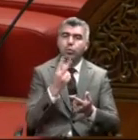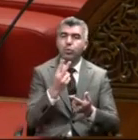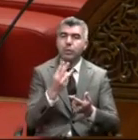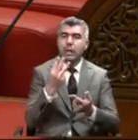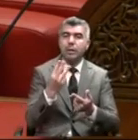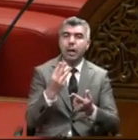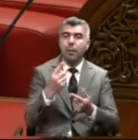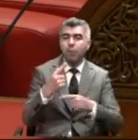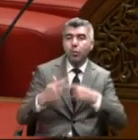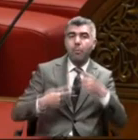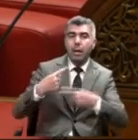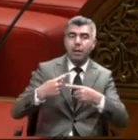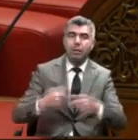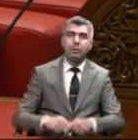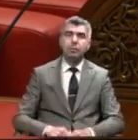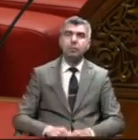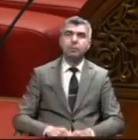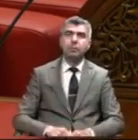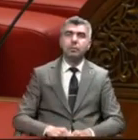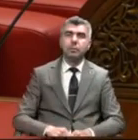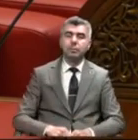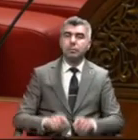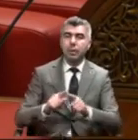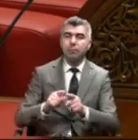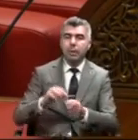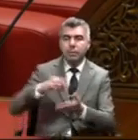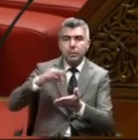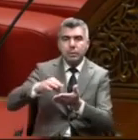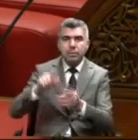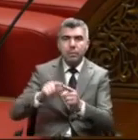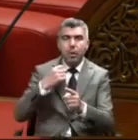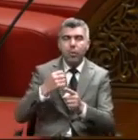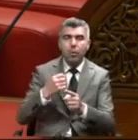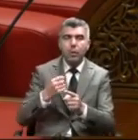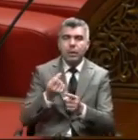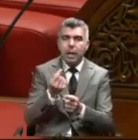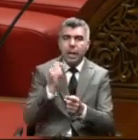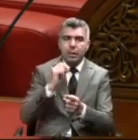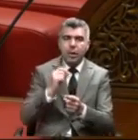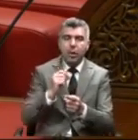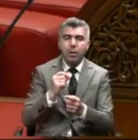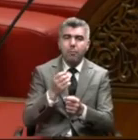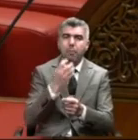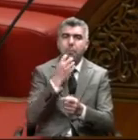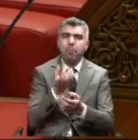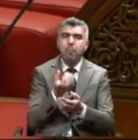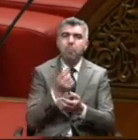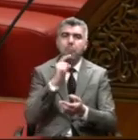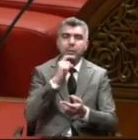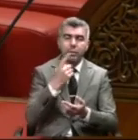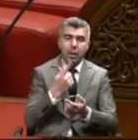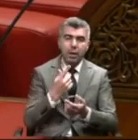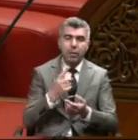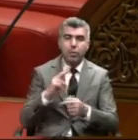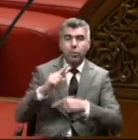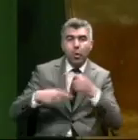في زوج ونصف وهذاك اللي تايغرس شي بحيره الزريعه نتاع المطيشه ولا البطاطا تضربت في جوج ولا في